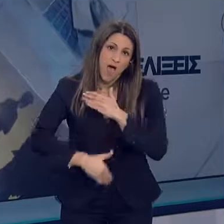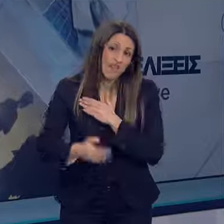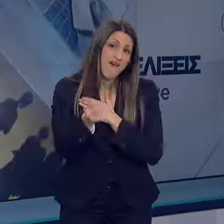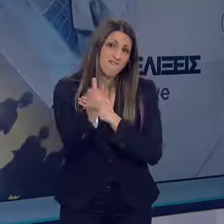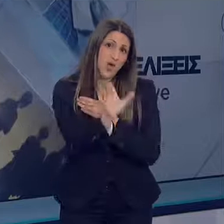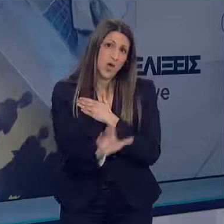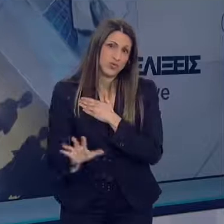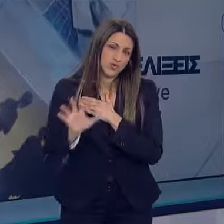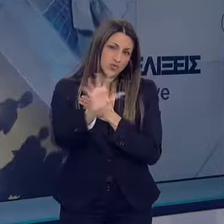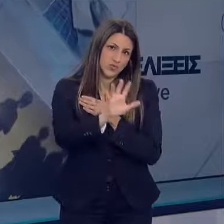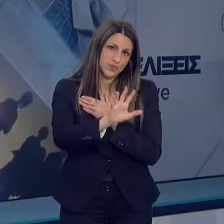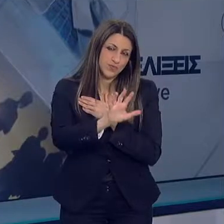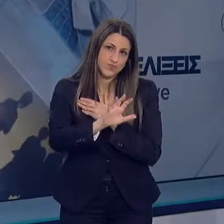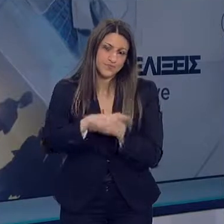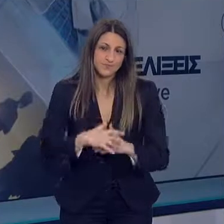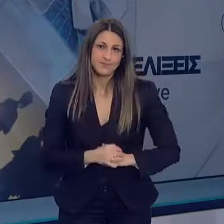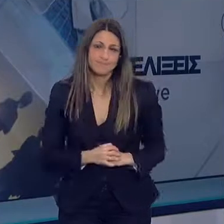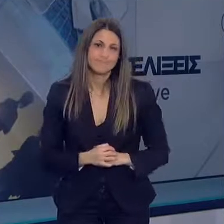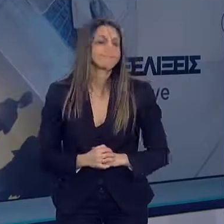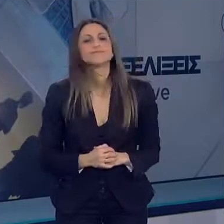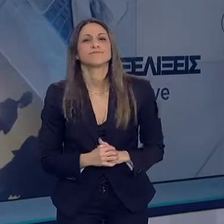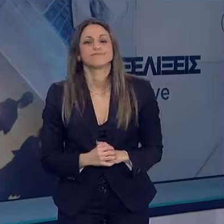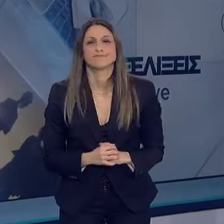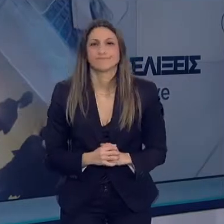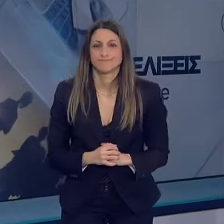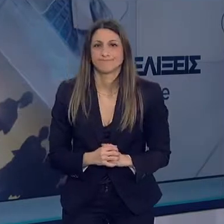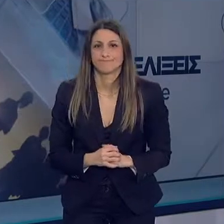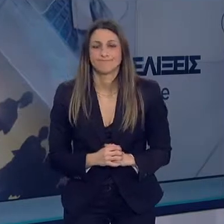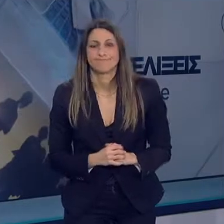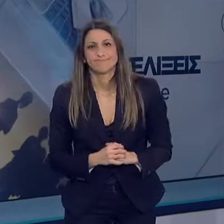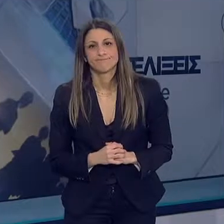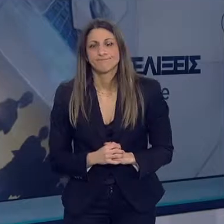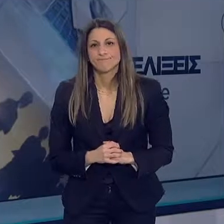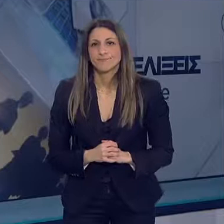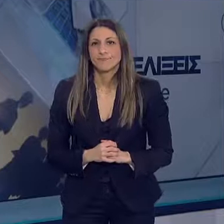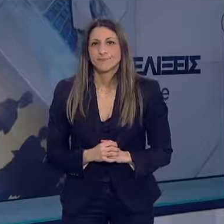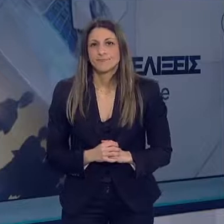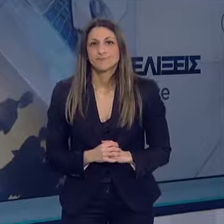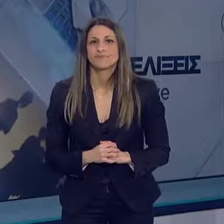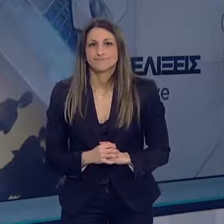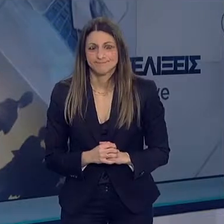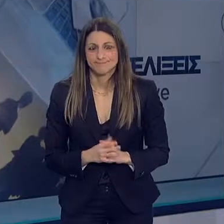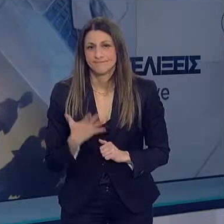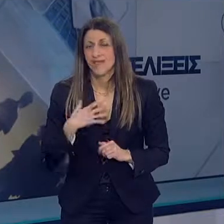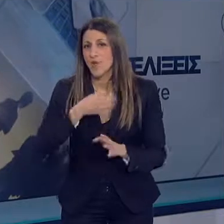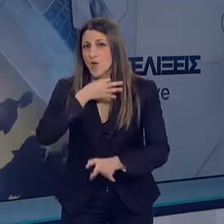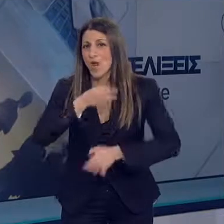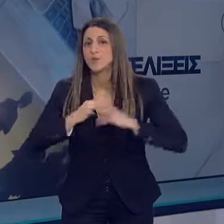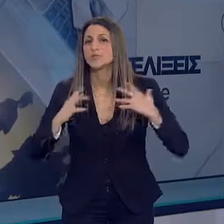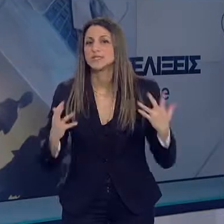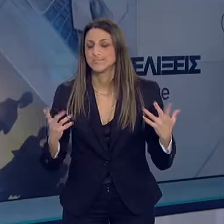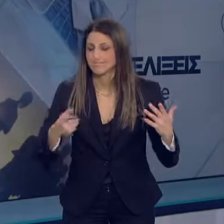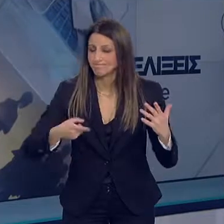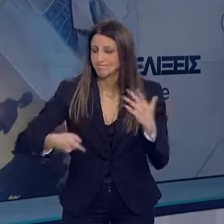Θεσσαλίας. Αγαπητοί μου συμπολίτες, κυρίες και κύριοι, θέλω μέσα από την καρδιά μου και εκ μέρους όλων όσων